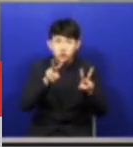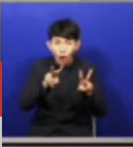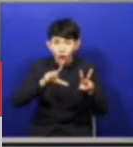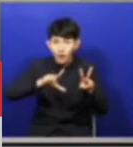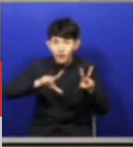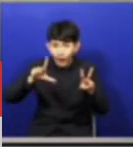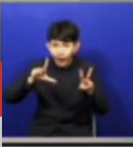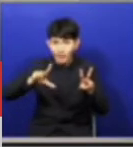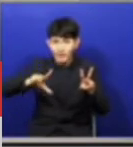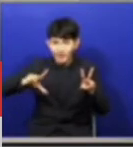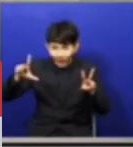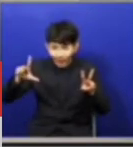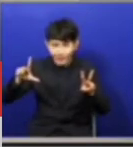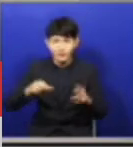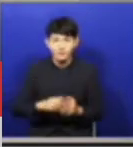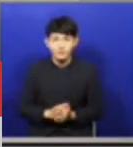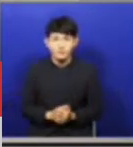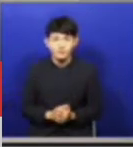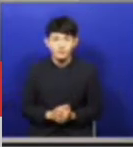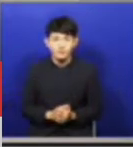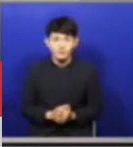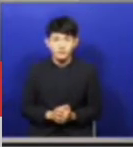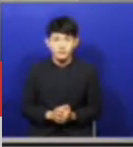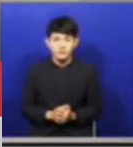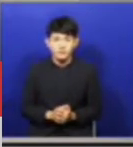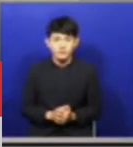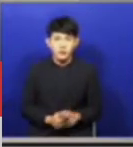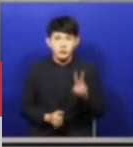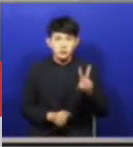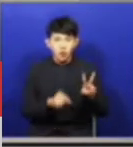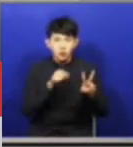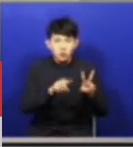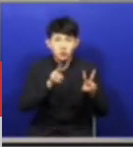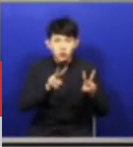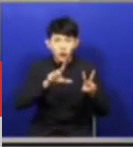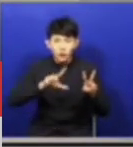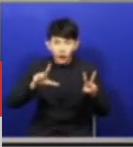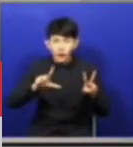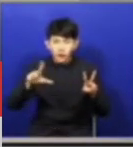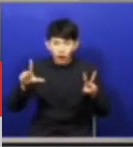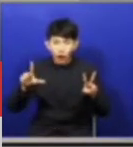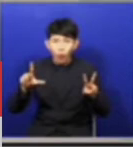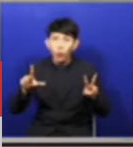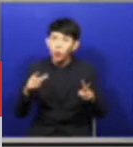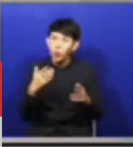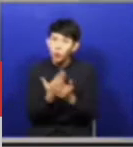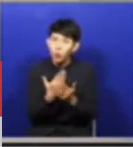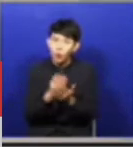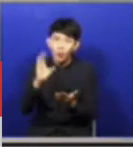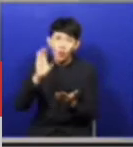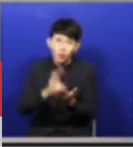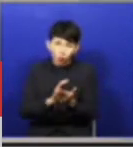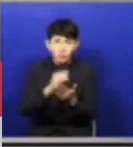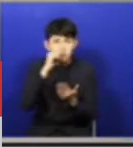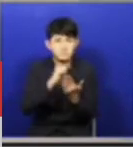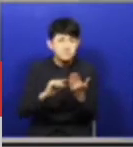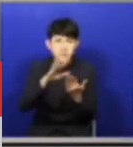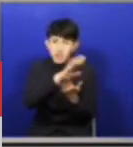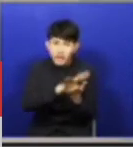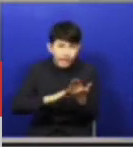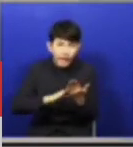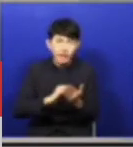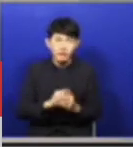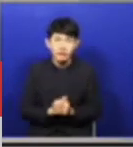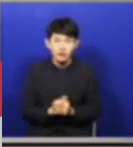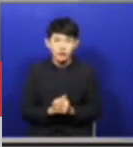านล้านบาทท่านประธานครับ 2.2 ล้านล้านบาทเนี่ยเกือบเท่าปีงบประมาณแผ่นดินของประเทศไทยนะฮะ